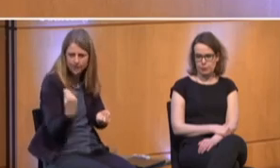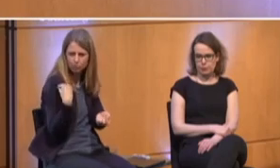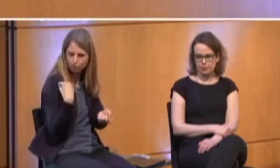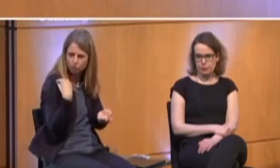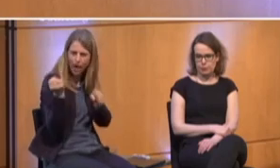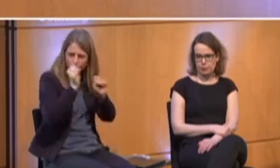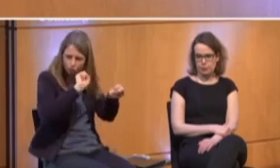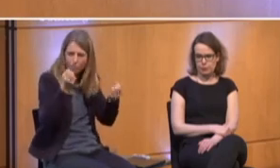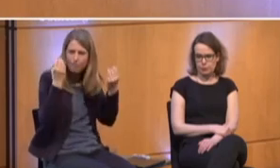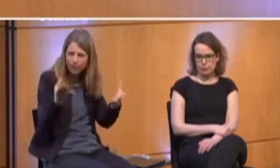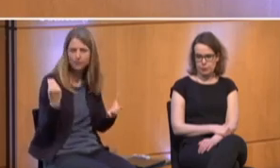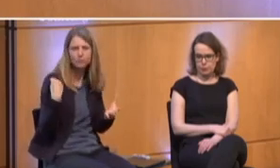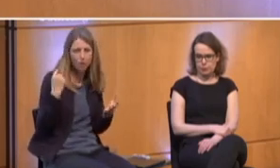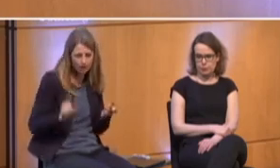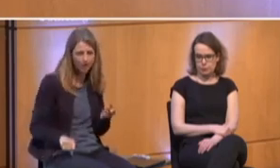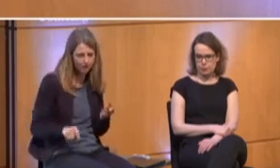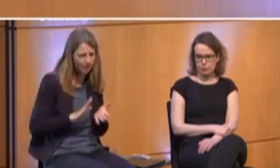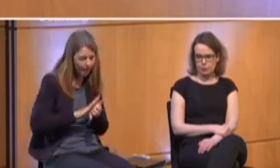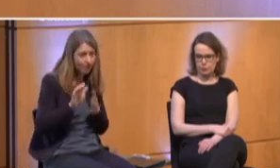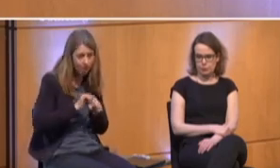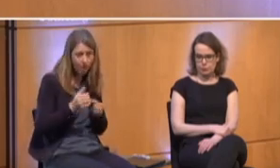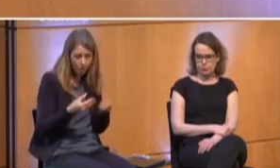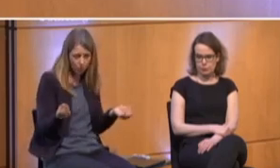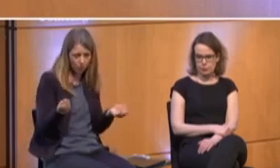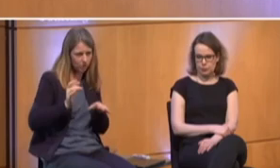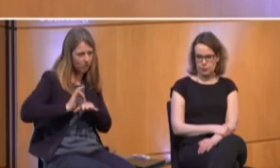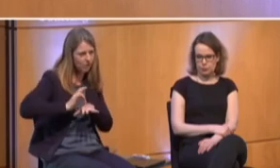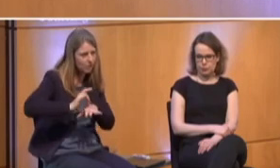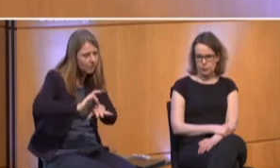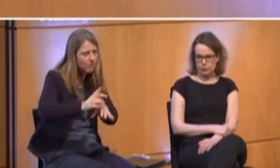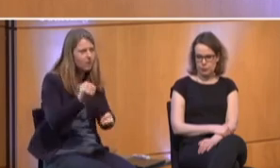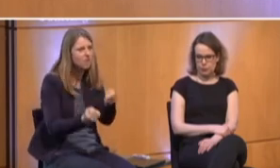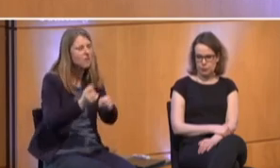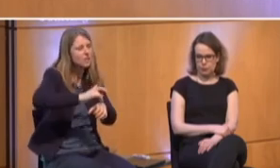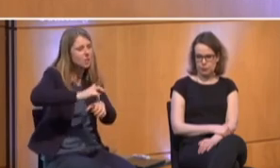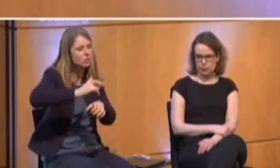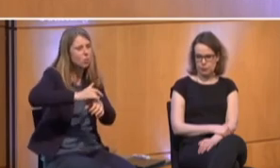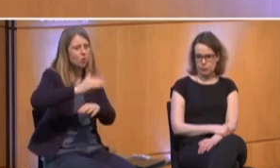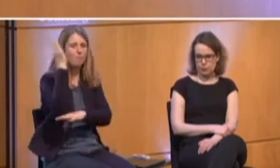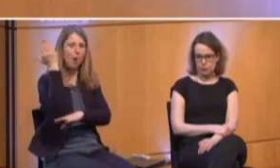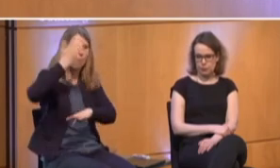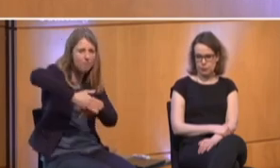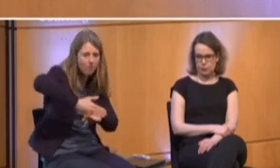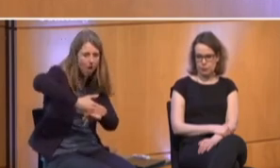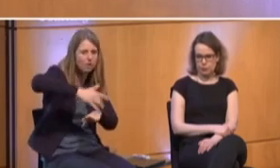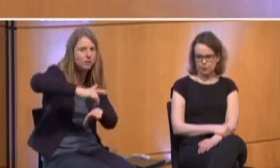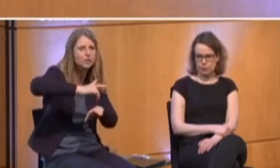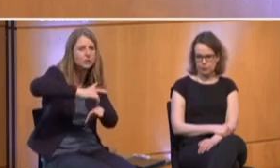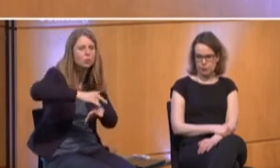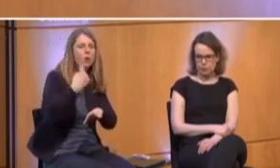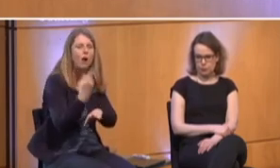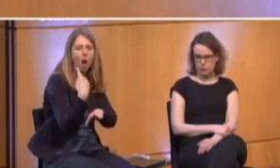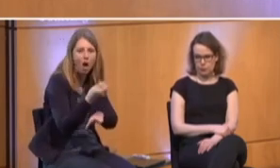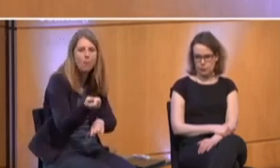Sturm, dass da was drauf liegt? Das wäre relativ einfach lösbar mit ein paar Gewichtssensoren im Gleis. Und dann kann ich von da aus eine Analytik machen und